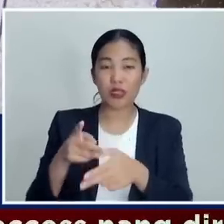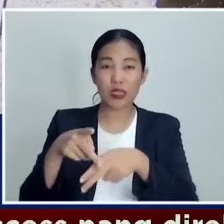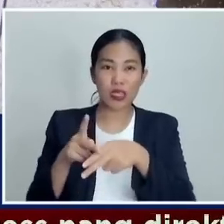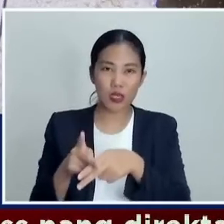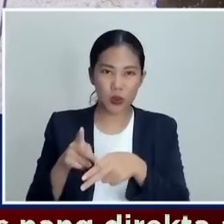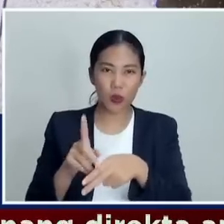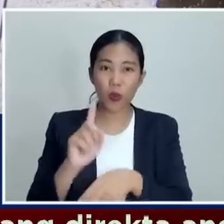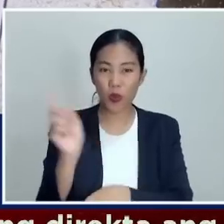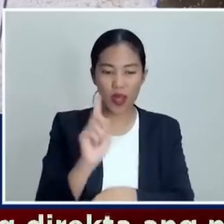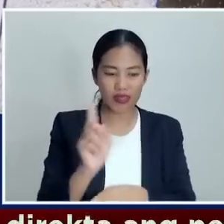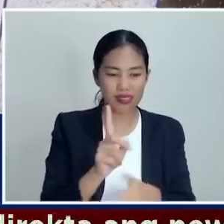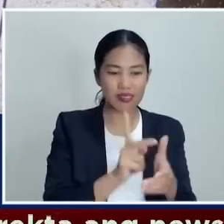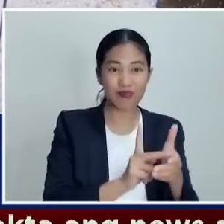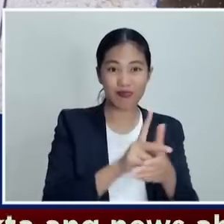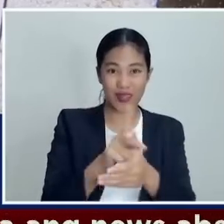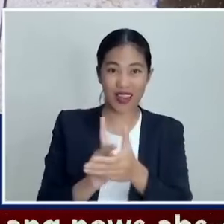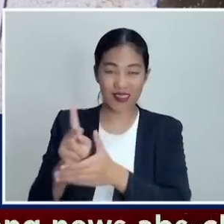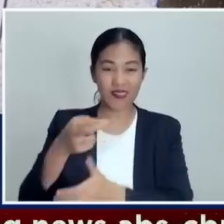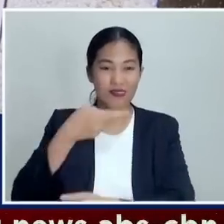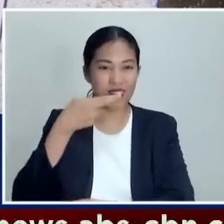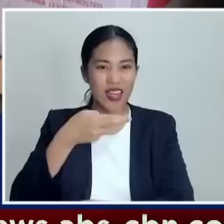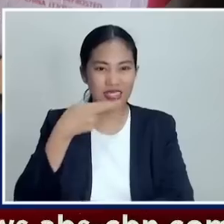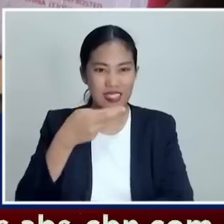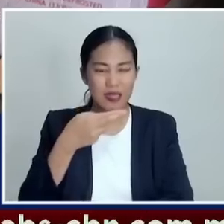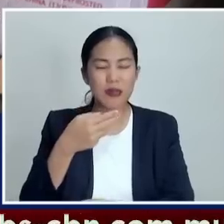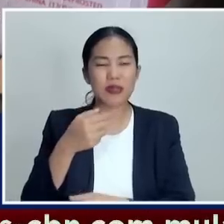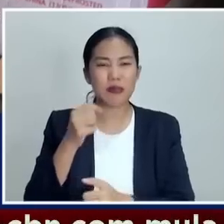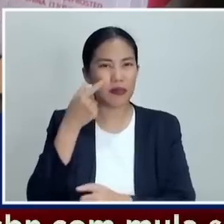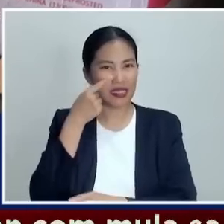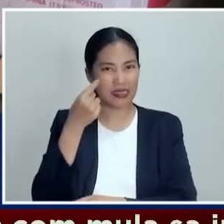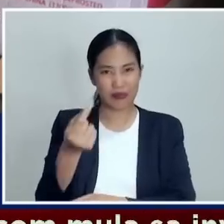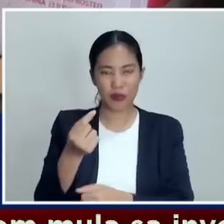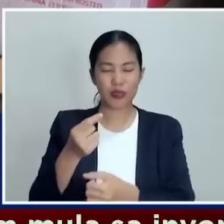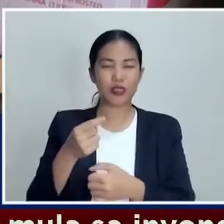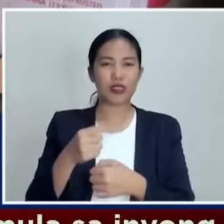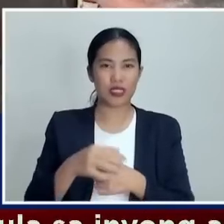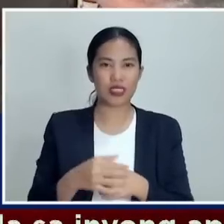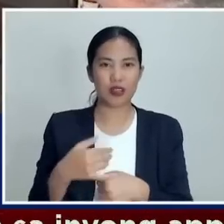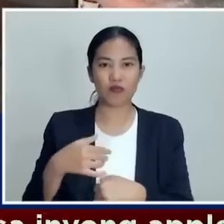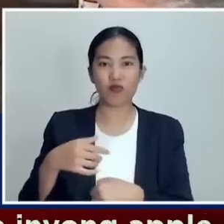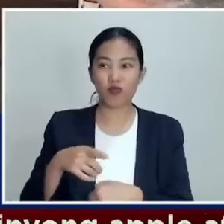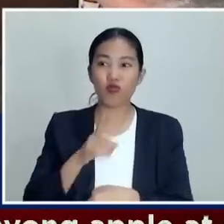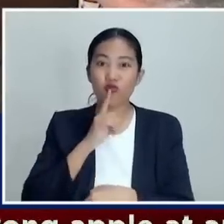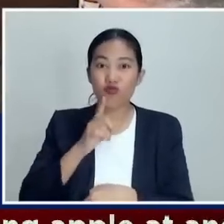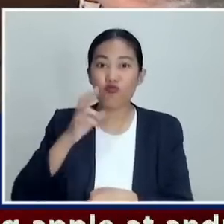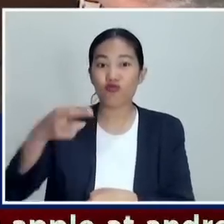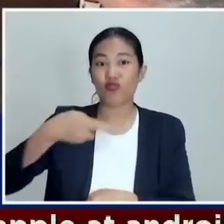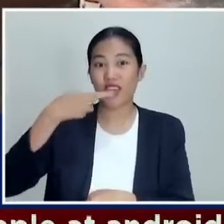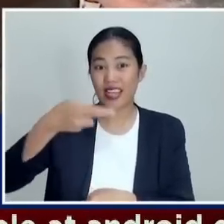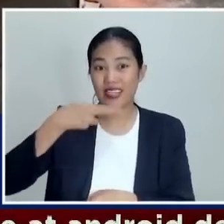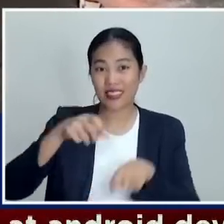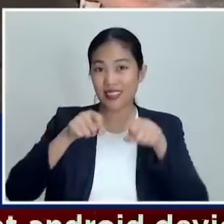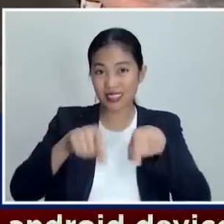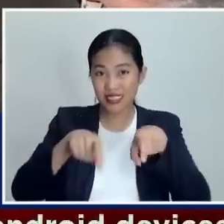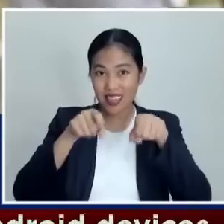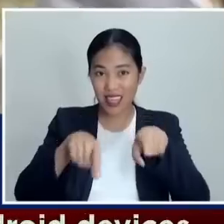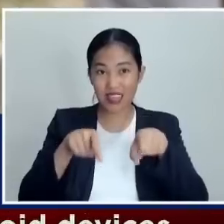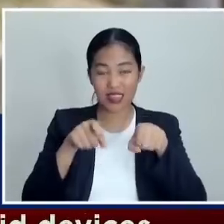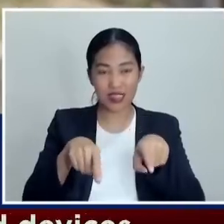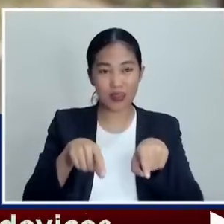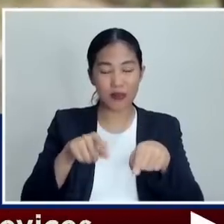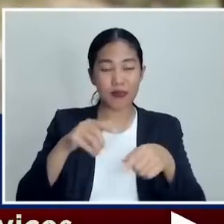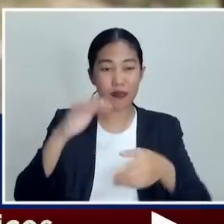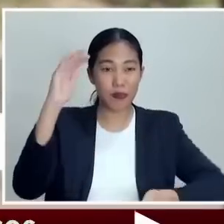bigas. Na-monitor din nila na sa halip na pababa, pataas pa ang presyo ng bigas sa mga pamilihan ngayong buwan. Sa